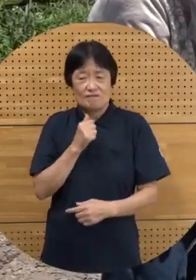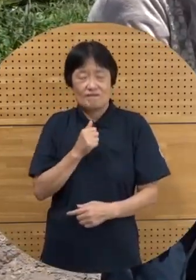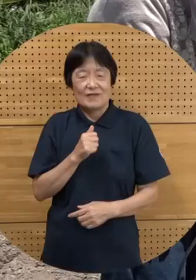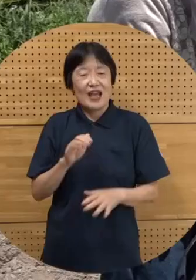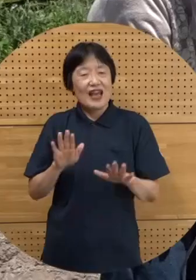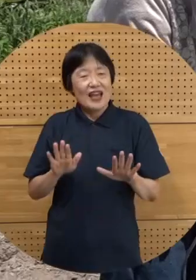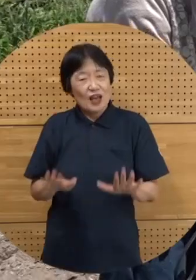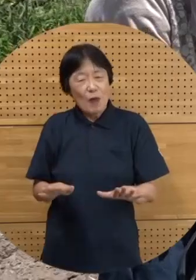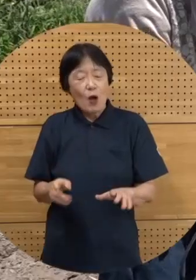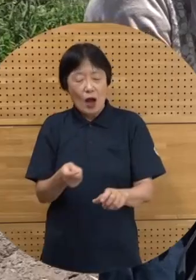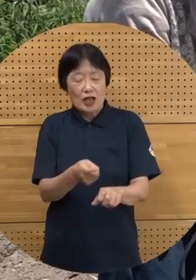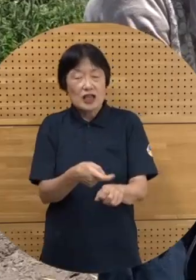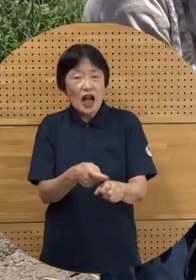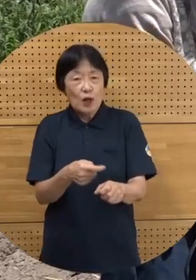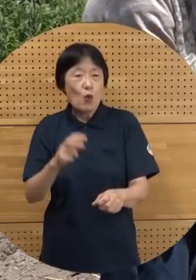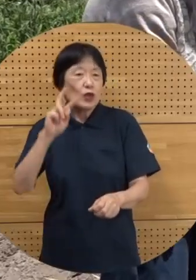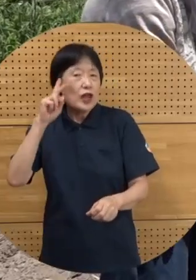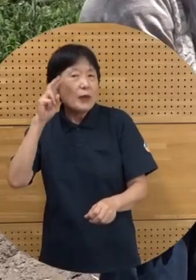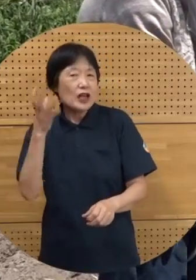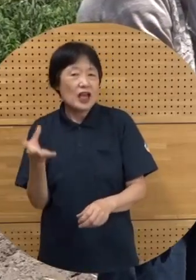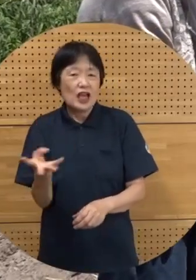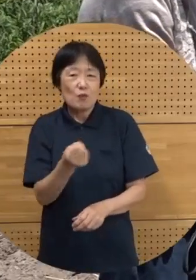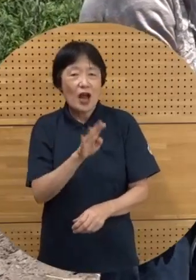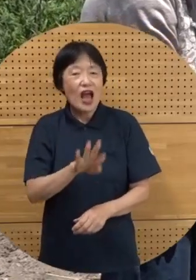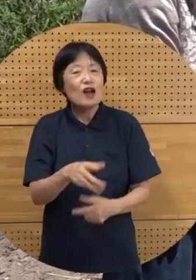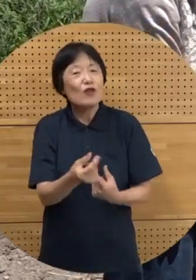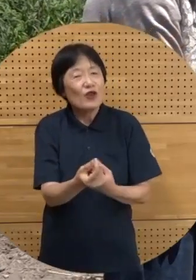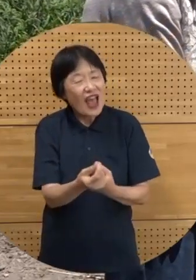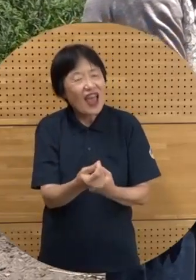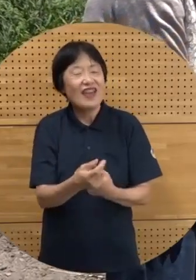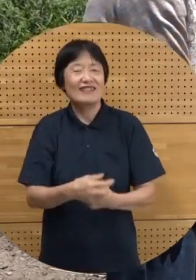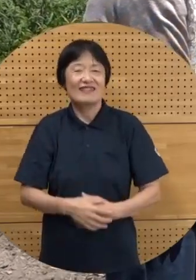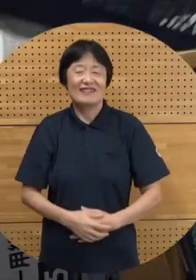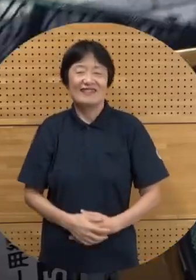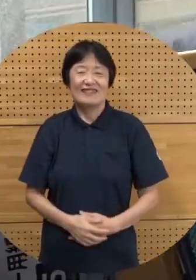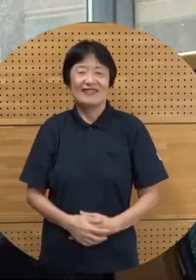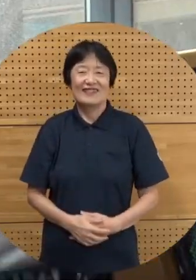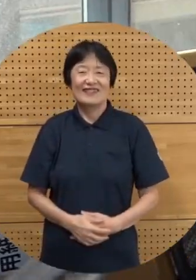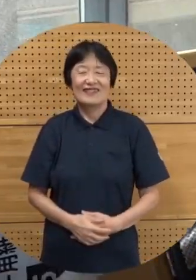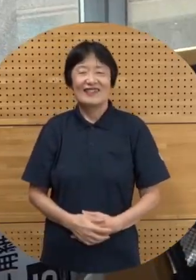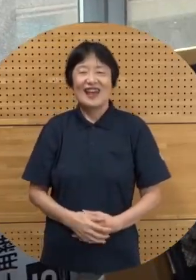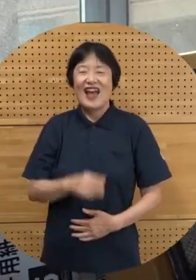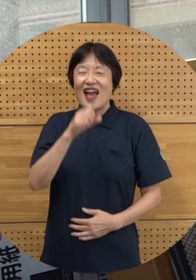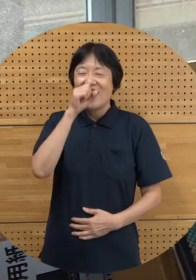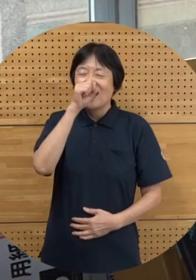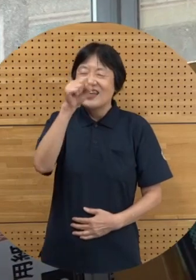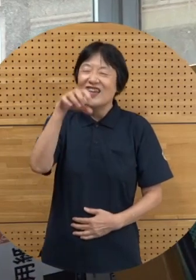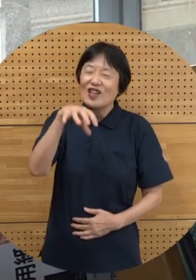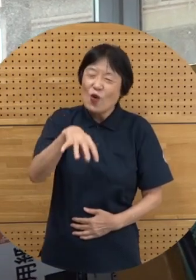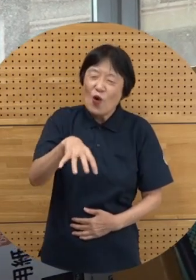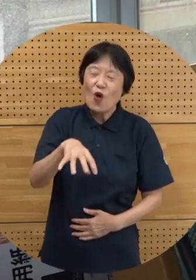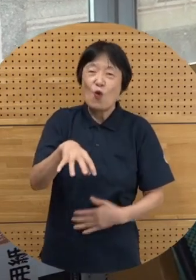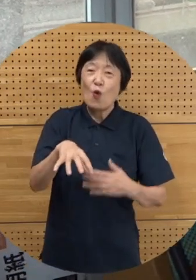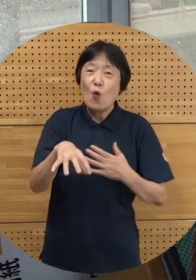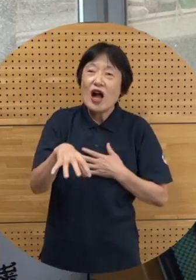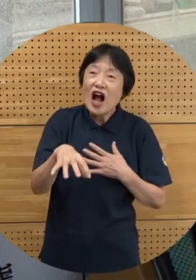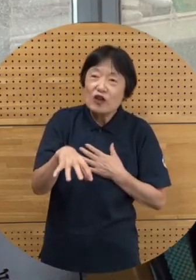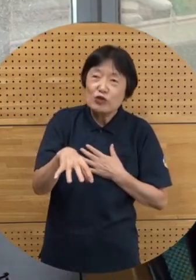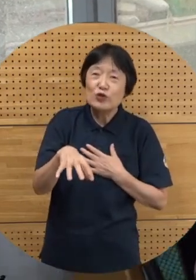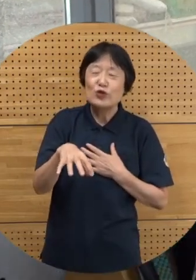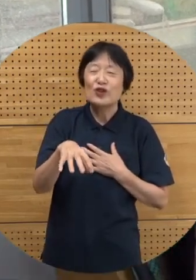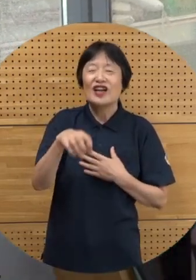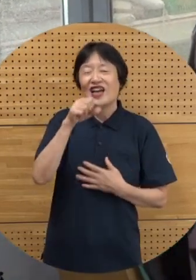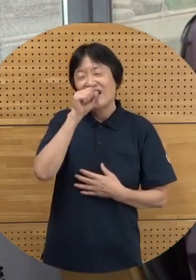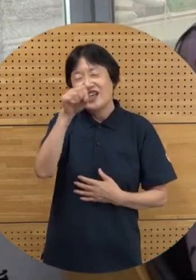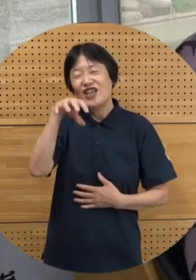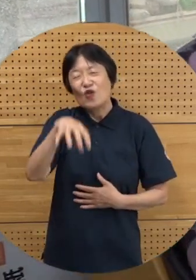と玉ねぎが今いっぱいあるよね、作ってくれた。 ええとこよ、わかる？ええとこ。